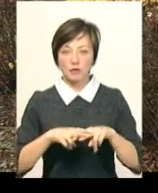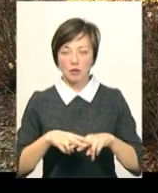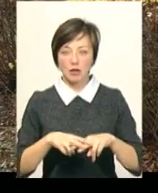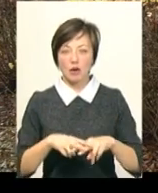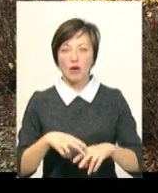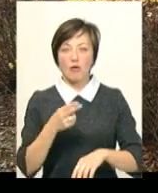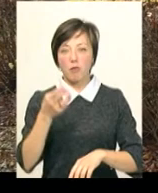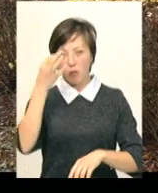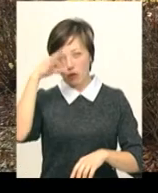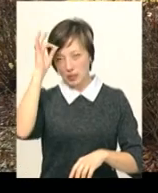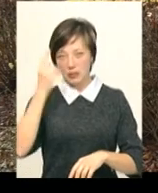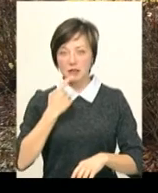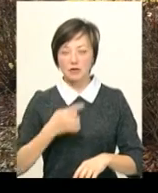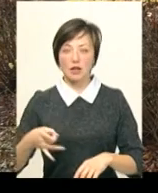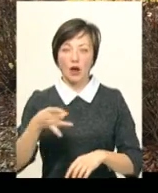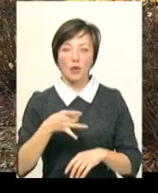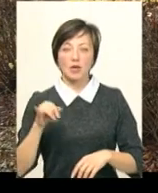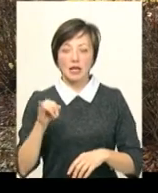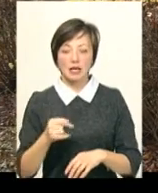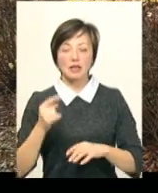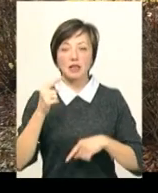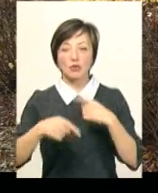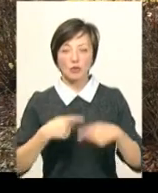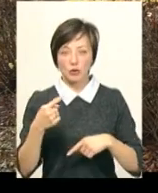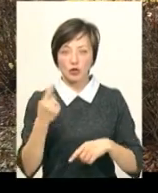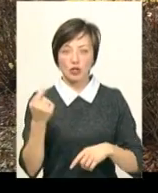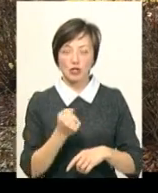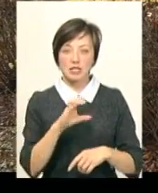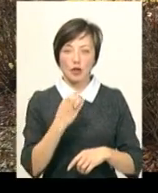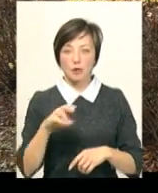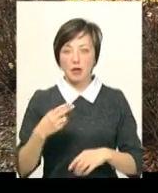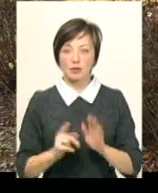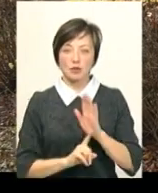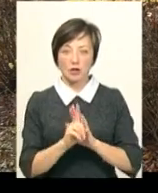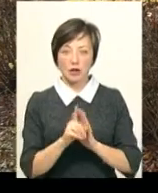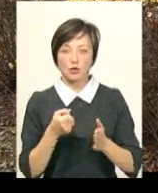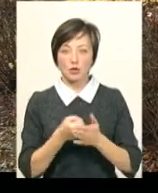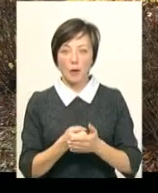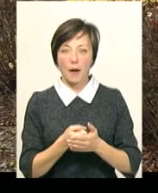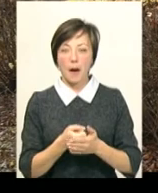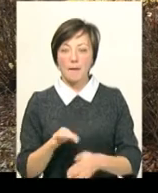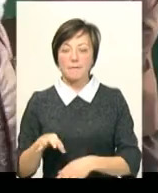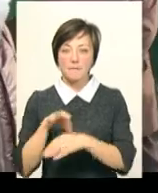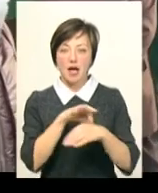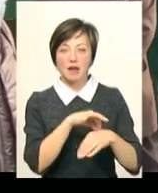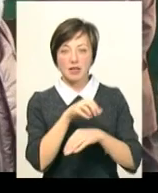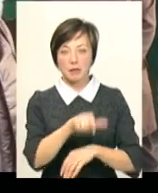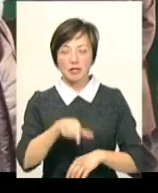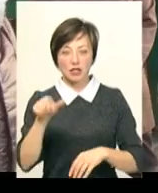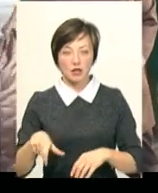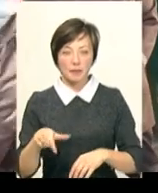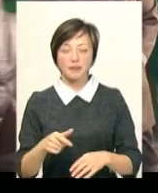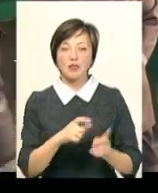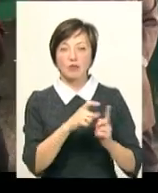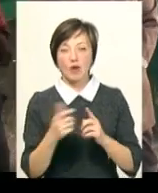в поліції Красилівського району. І на тому тижні, середа-п'ятниця, будемо приступати до перевезення пасажирів. За словами